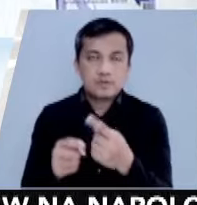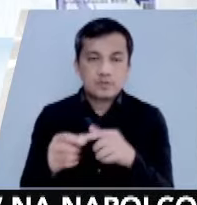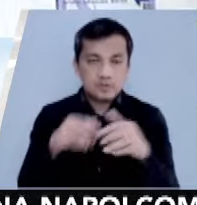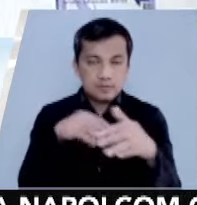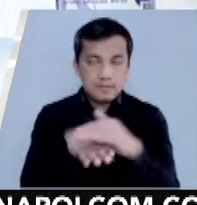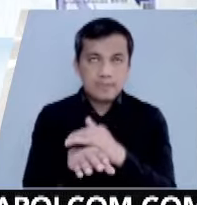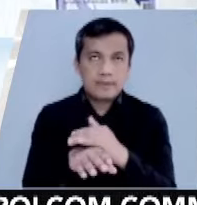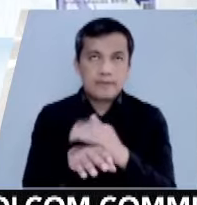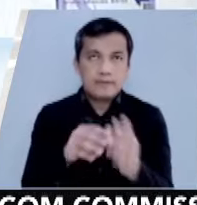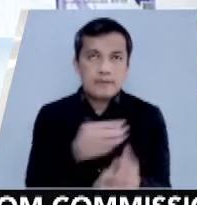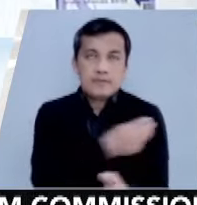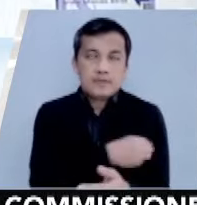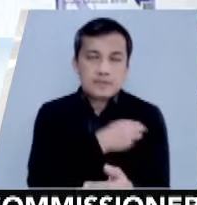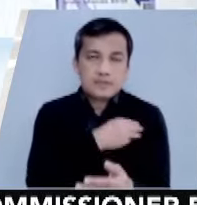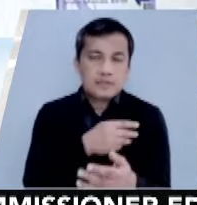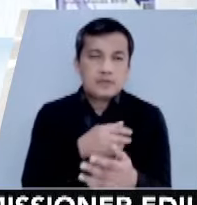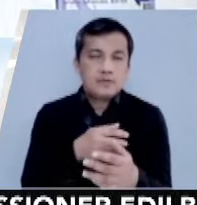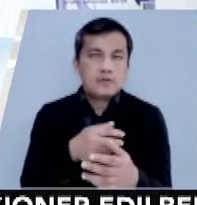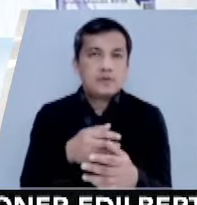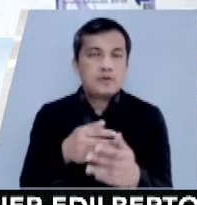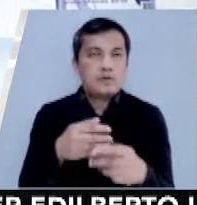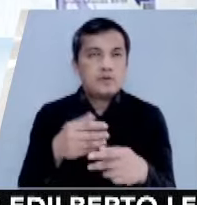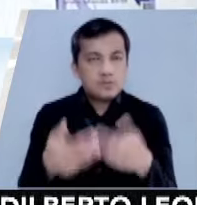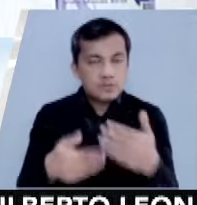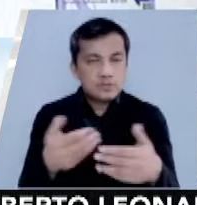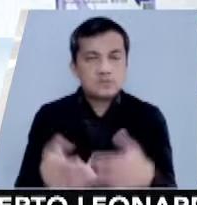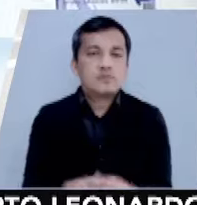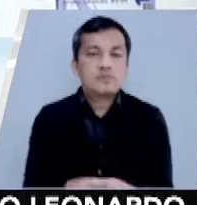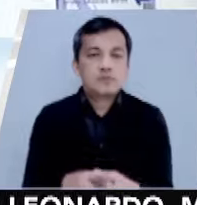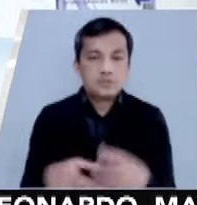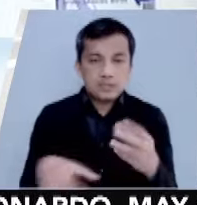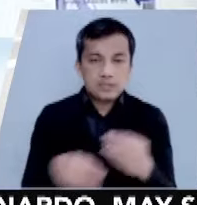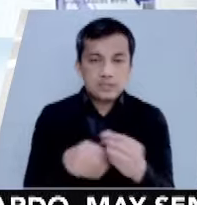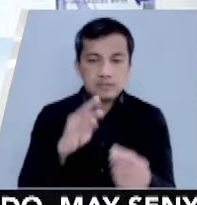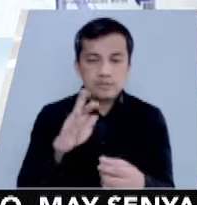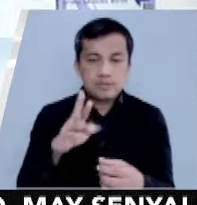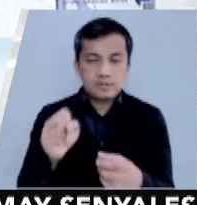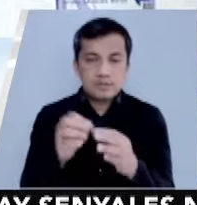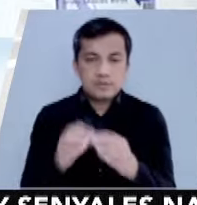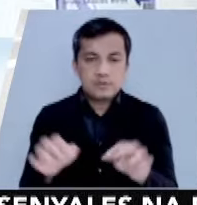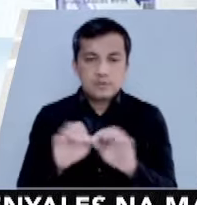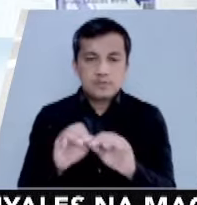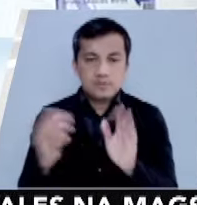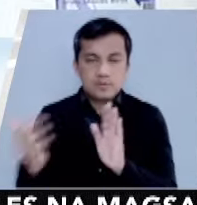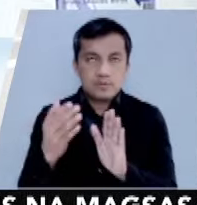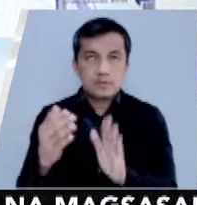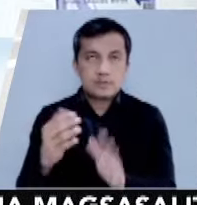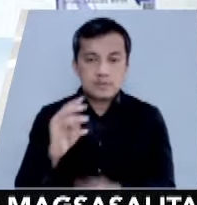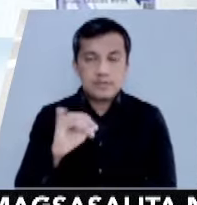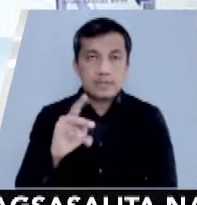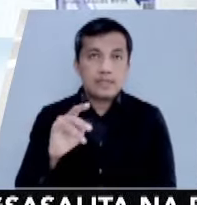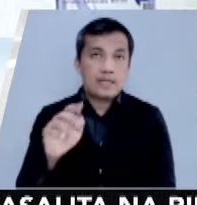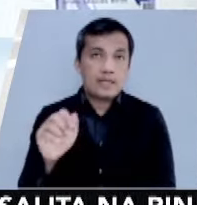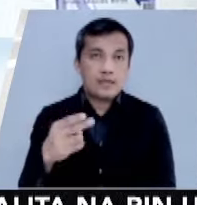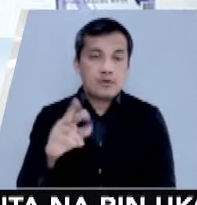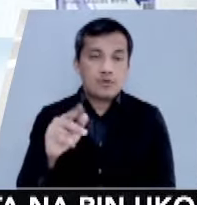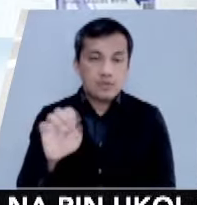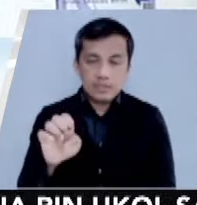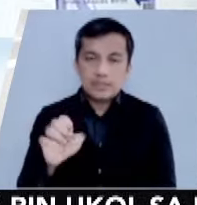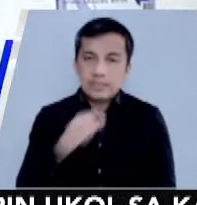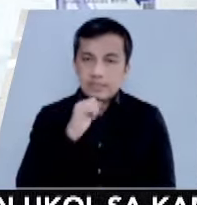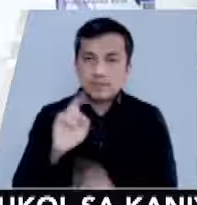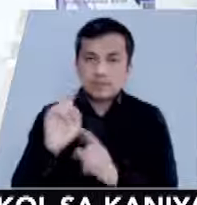medical procedure. Dagdag ni Barbers, importanteng humarap sa komite si Roque dahil hindi anya masasagot ng mga